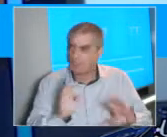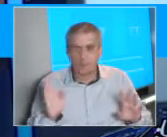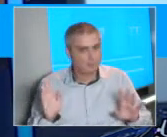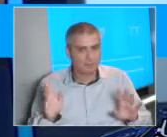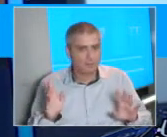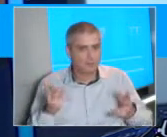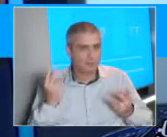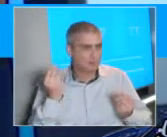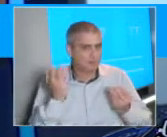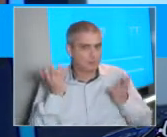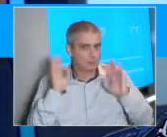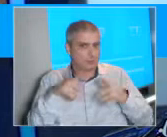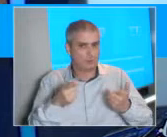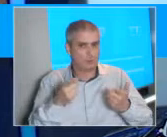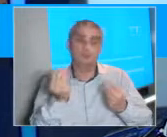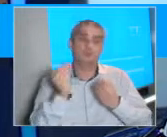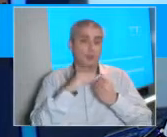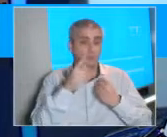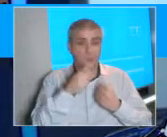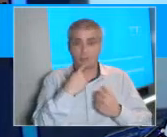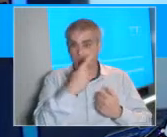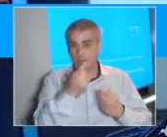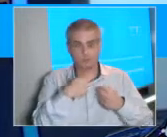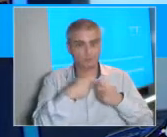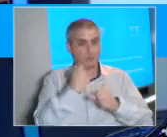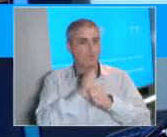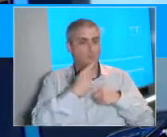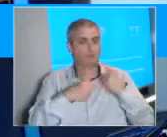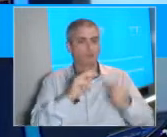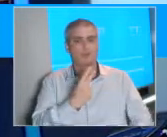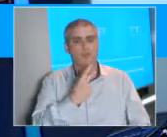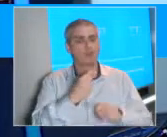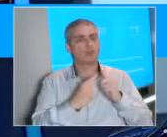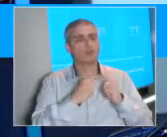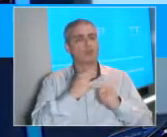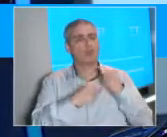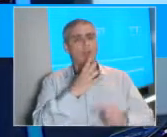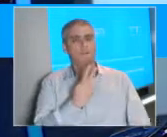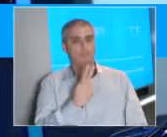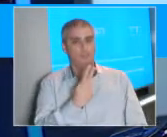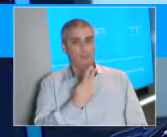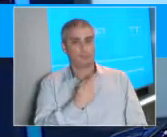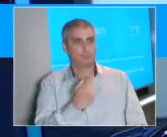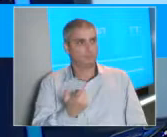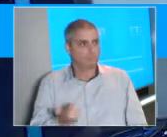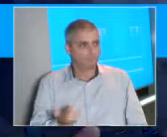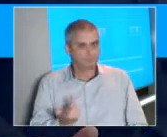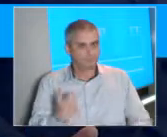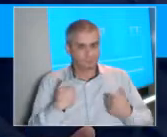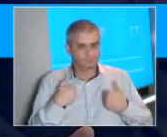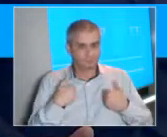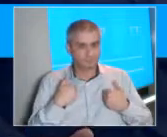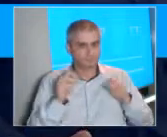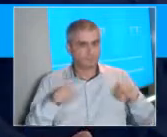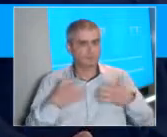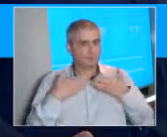גדולה מזו. עכשיו יש כאן עוד כמה, אתה מפגם, אחד אתה ציינת לגבי עובדי דור ב', אבל גם הנושא הזה וגם אליו שחשוב להתייחס, לאן עוברת הבעלות